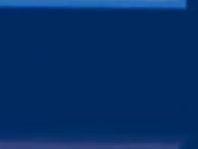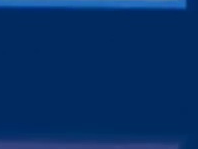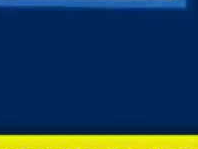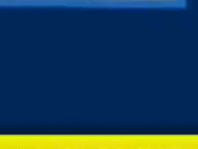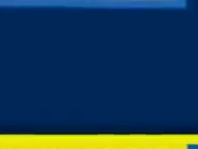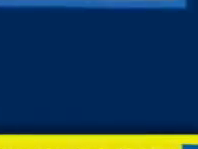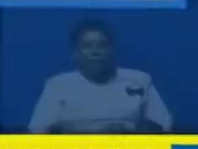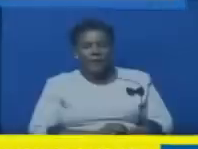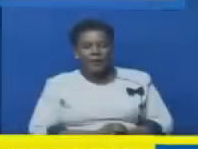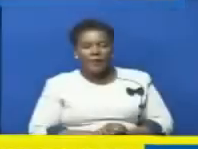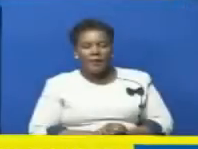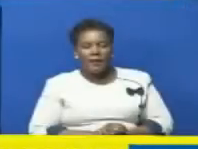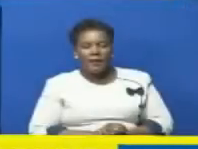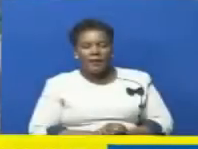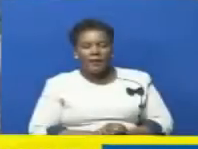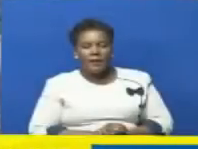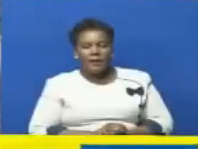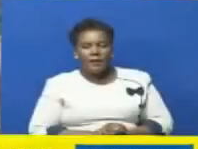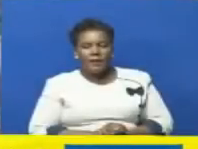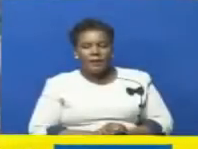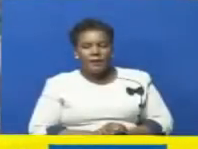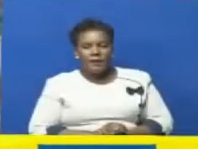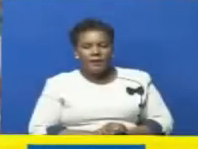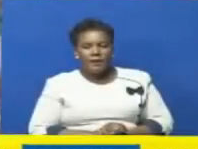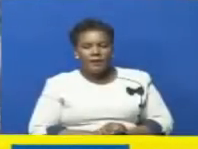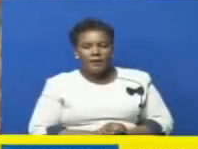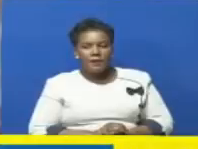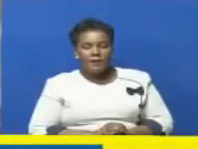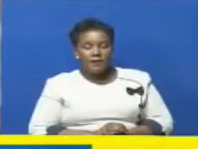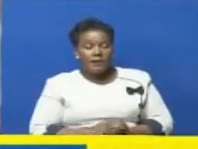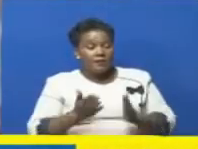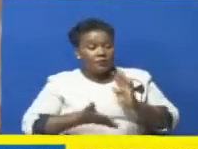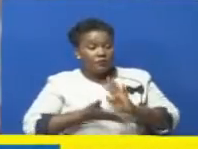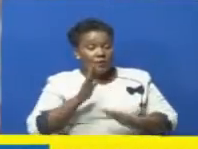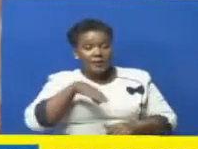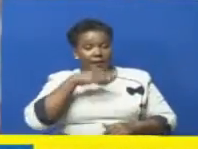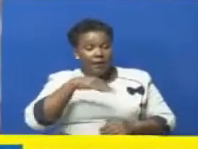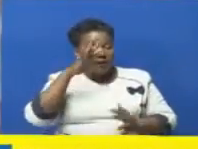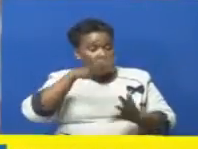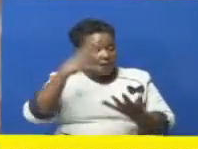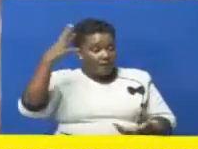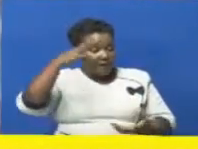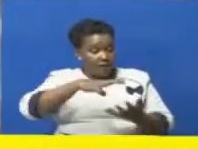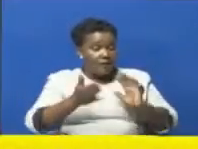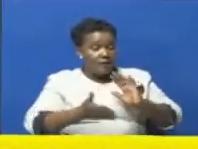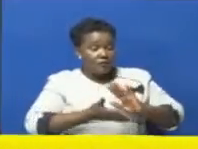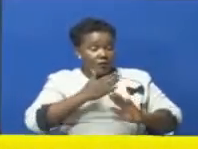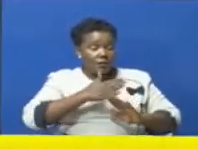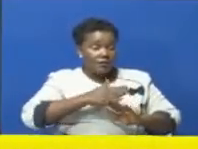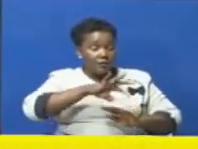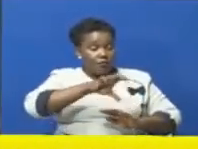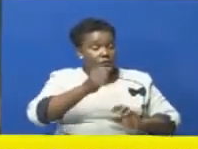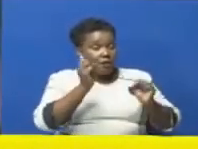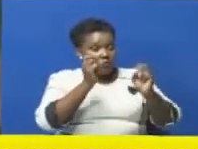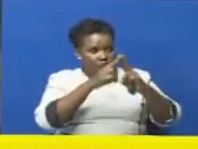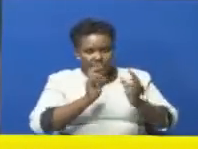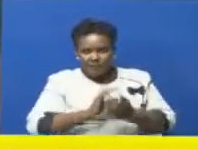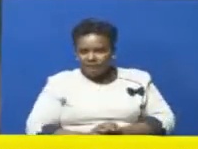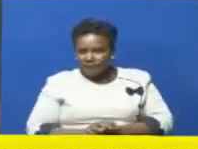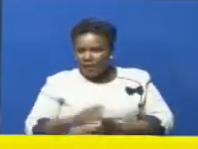Na tuanze kulifunua Kawa letu kutokea mkoani Arusha, ambapo katibu mkuu wizara ya maliasili na utalii Dr. Alan